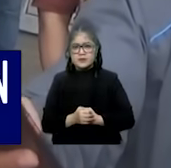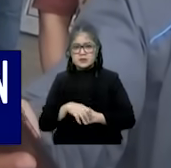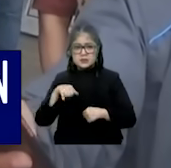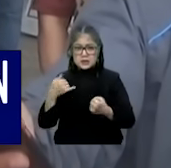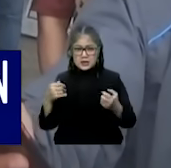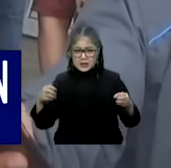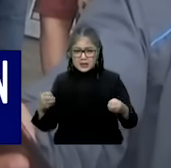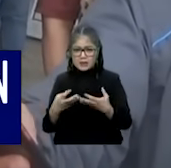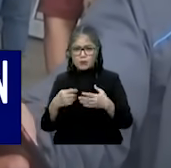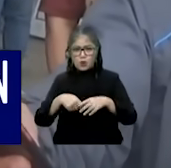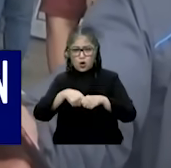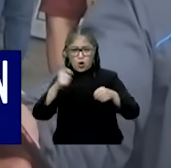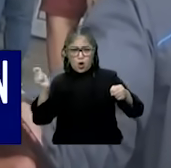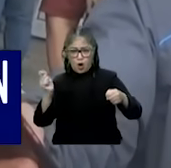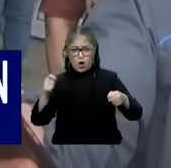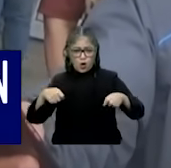dengan